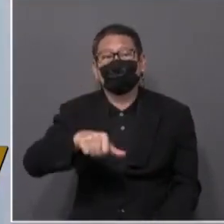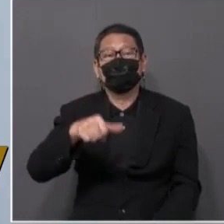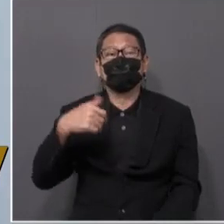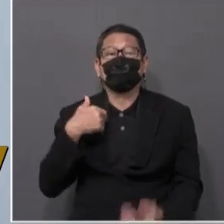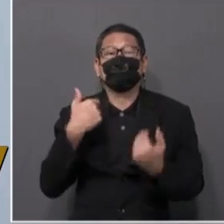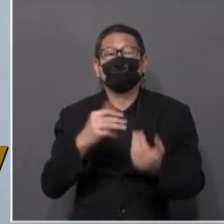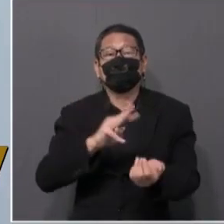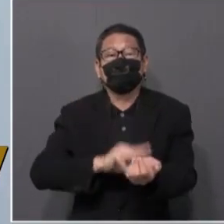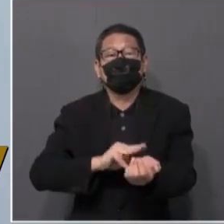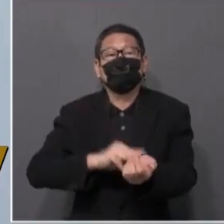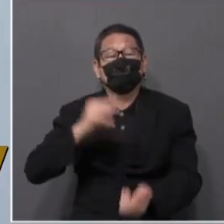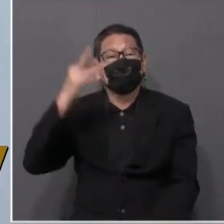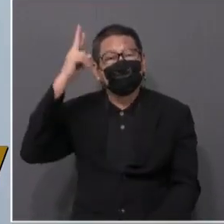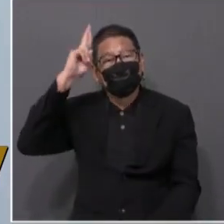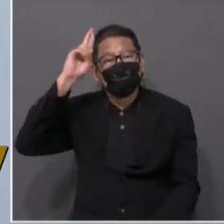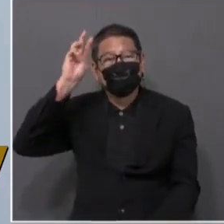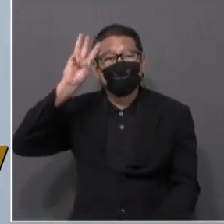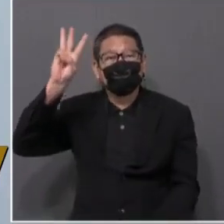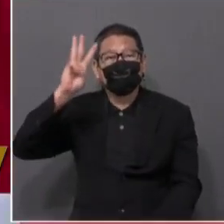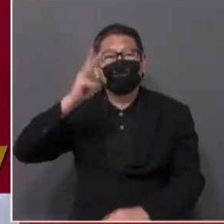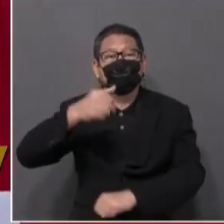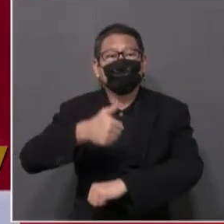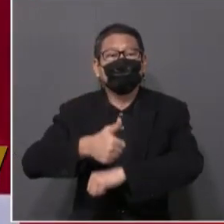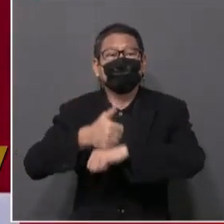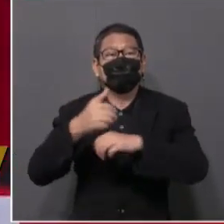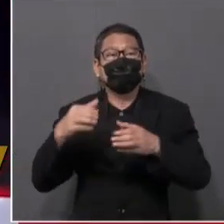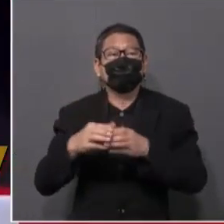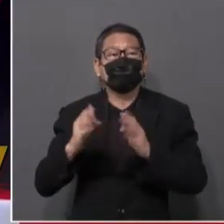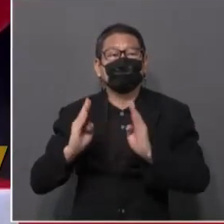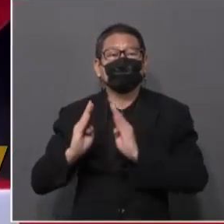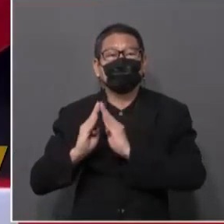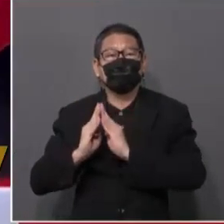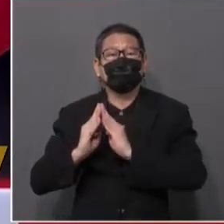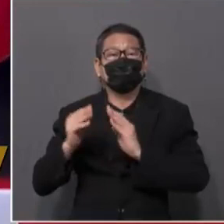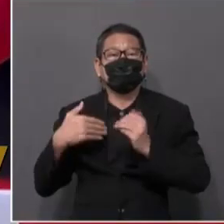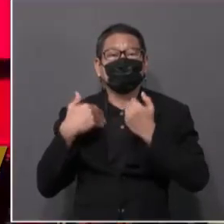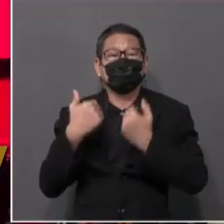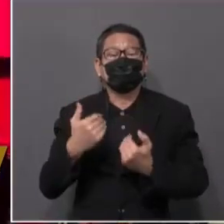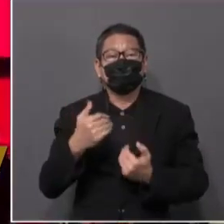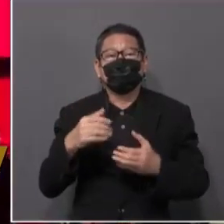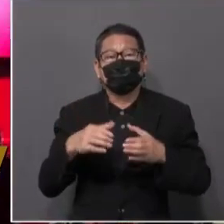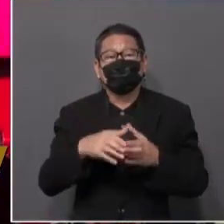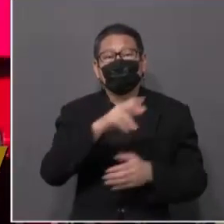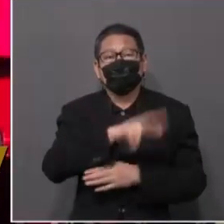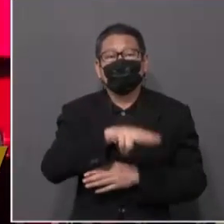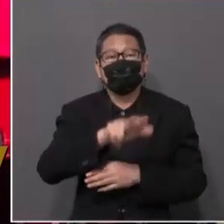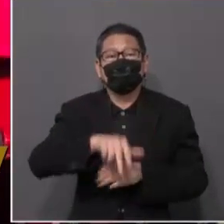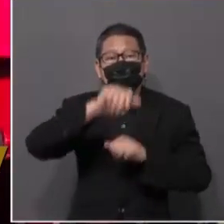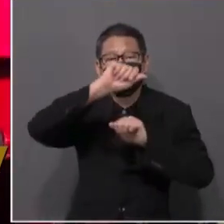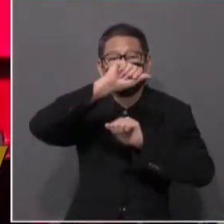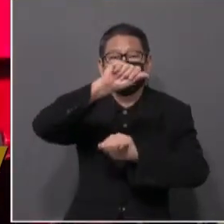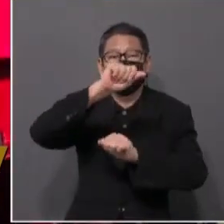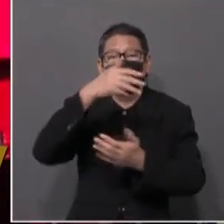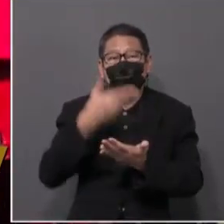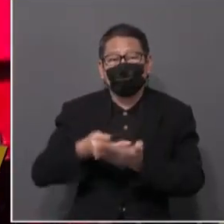ทางดานของใแพทย์อาวีมาชมารดนผลหนาภพลงธรรมให่ก็มการเก่ถึงกรณีที่ภัพเพื่อไทยได้มีการประกาศแจก